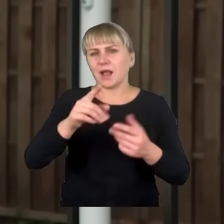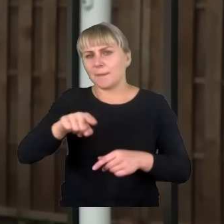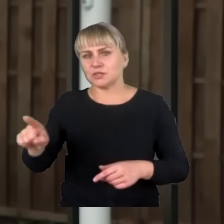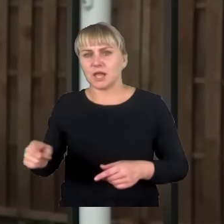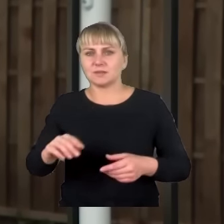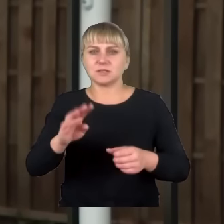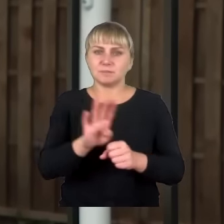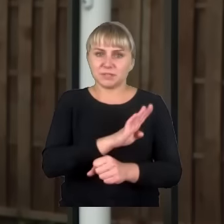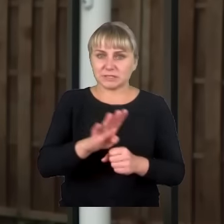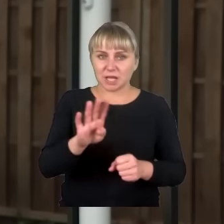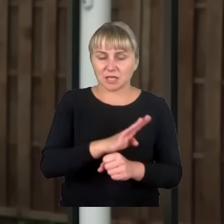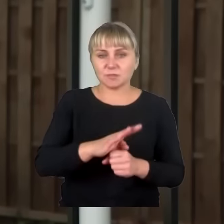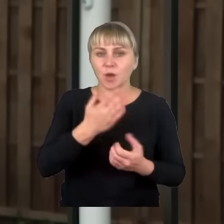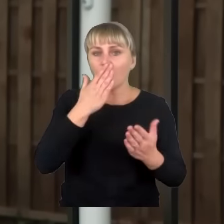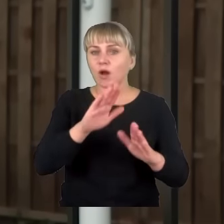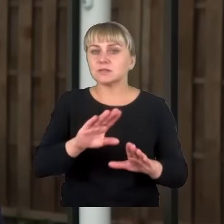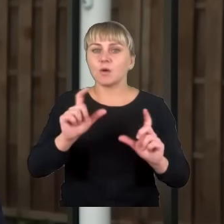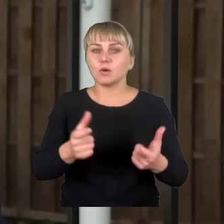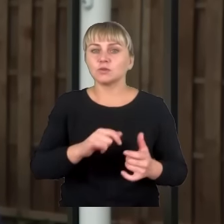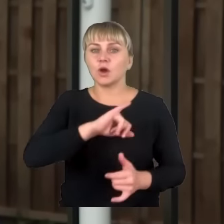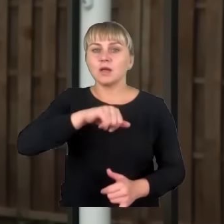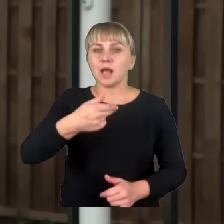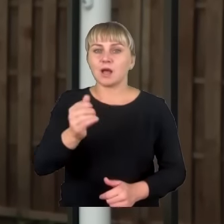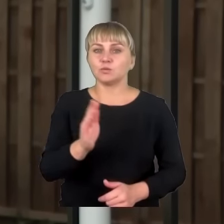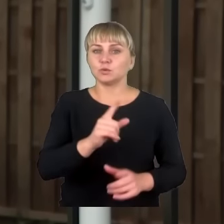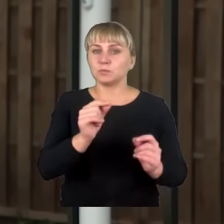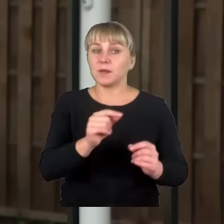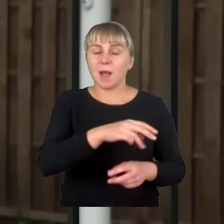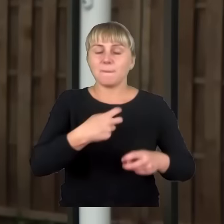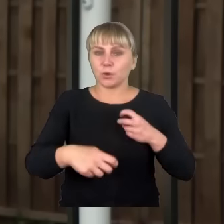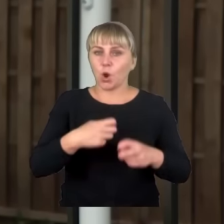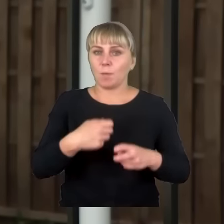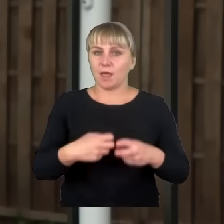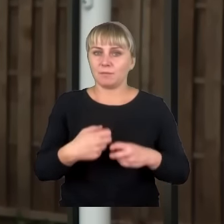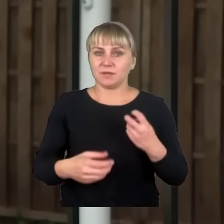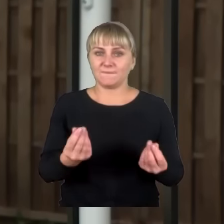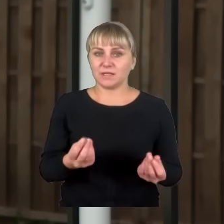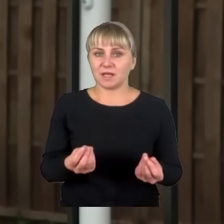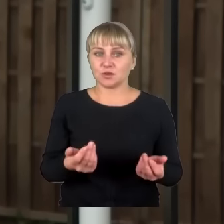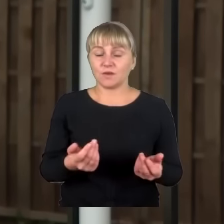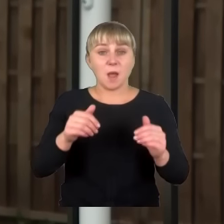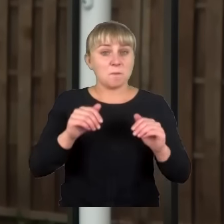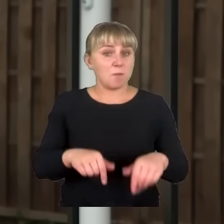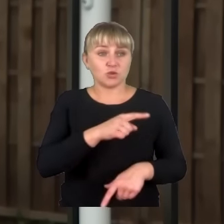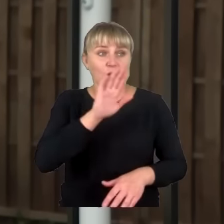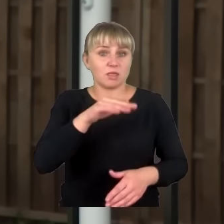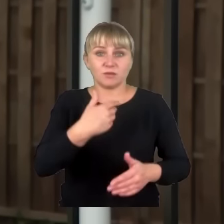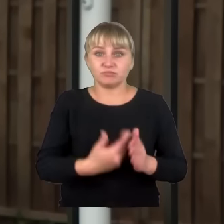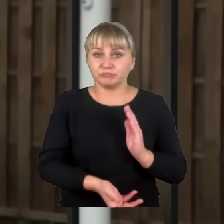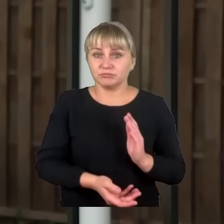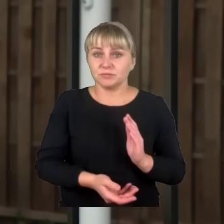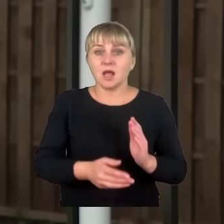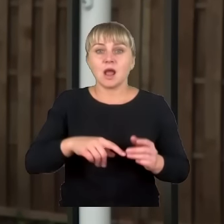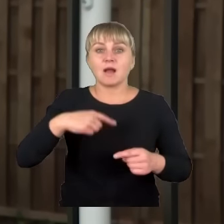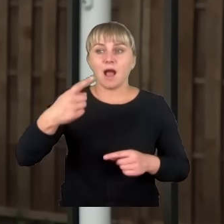że Janusz P. może mieć problem z płynnością finansową, że może być niewypłacalny i Z każdym